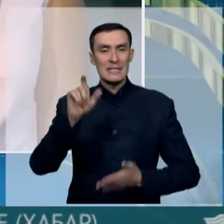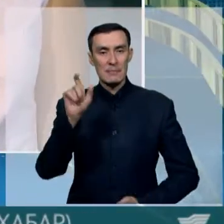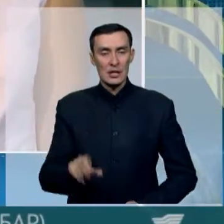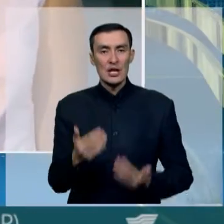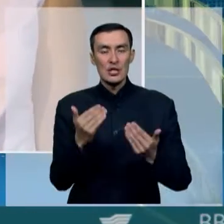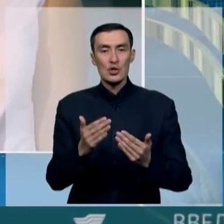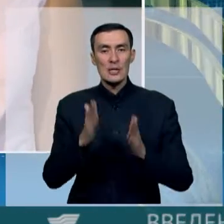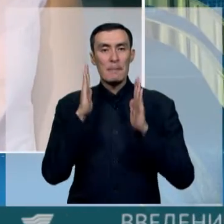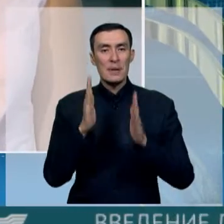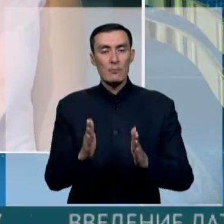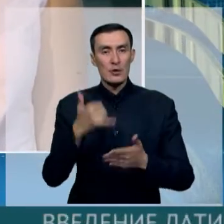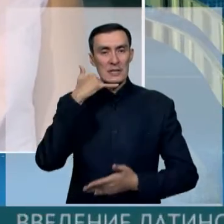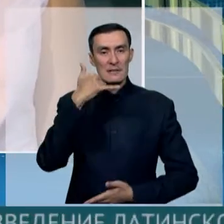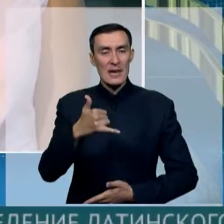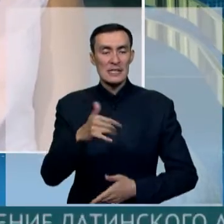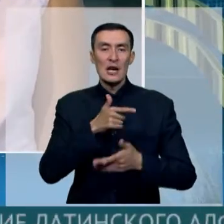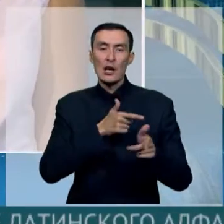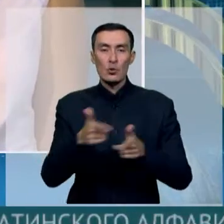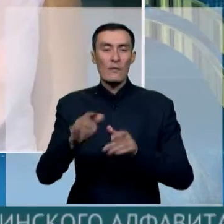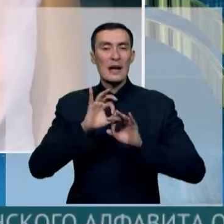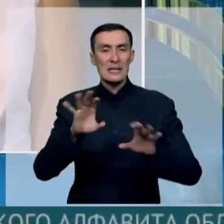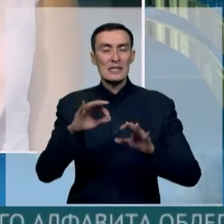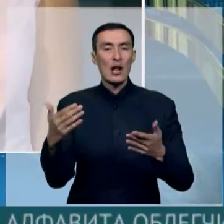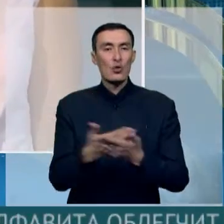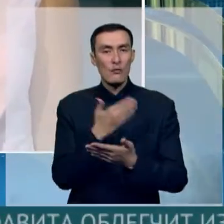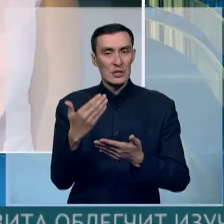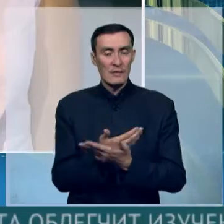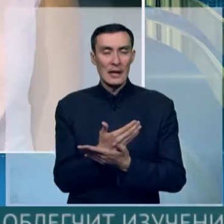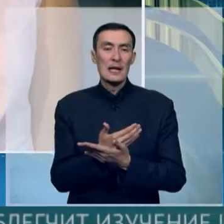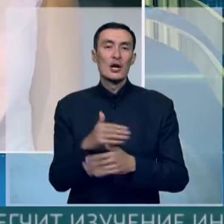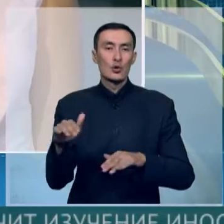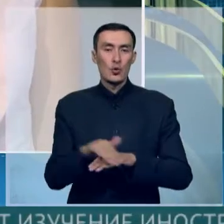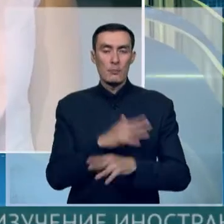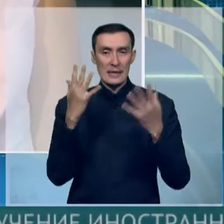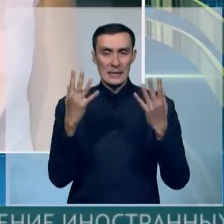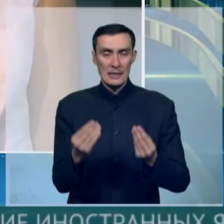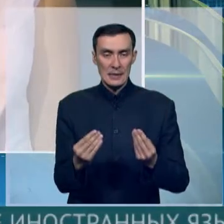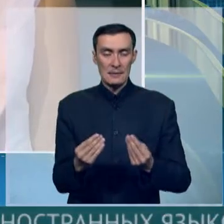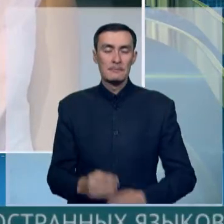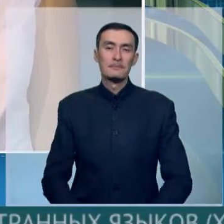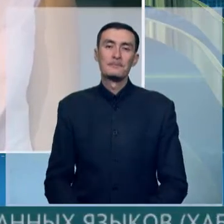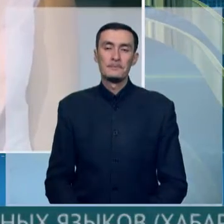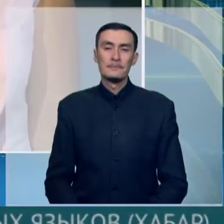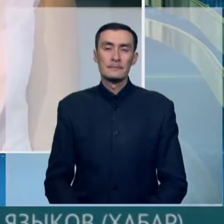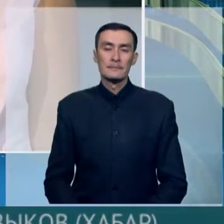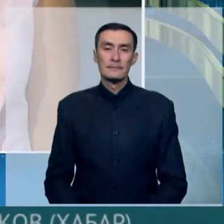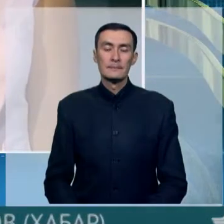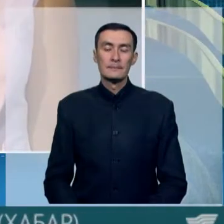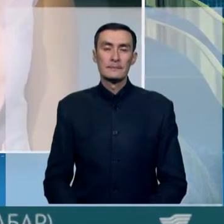она на прямой связи со студией, готова рассказать о новшествах. Ира, добрый день, тебе слово.